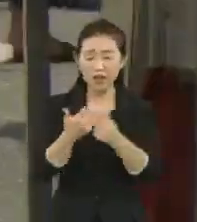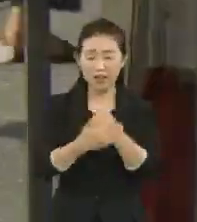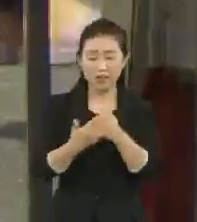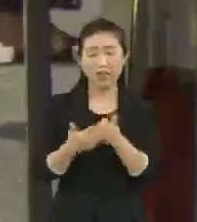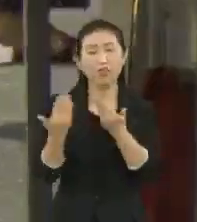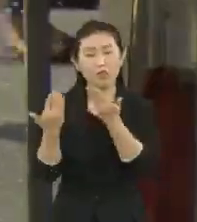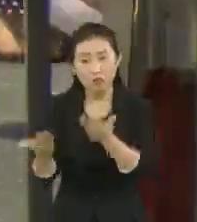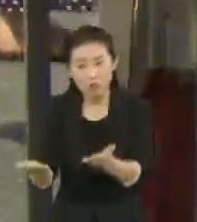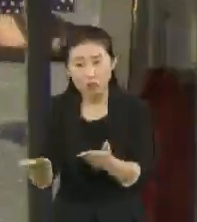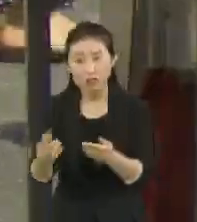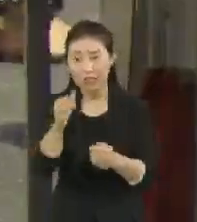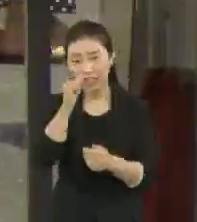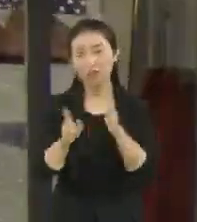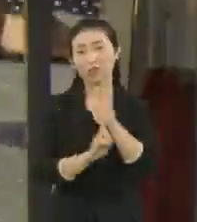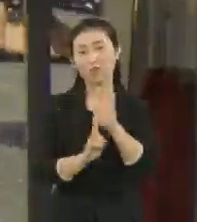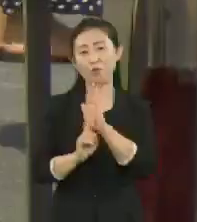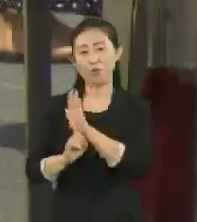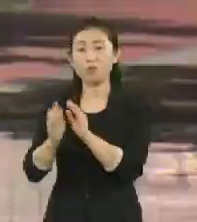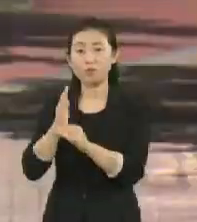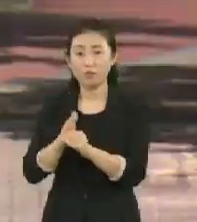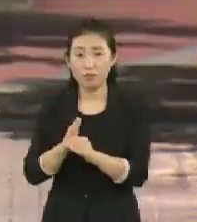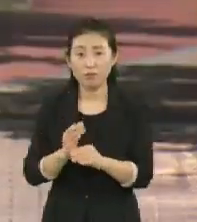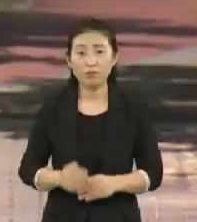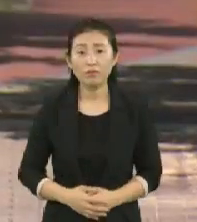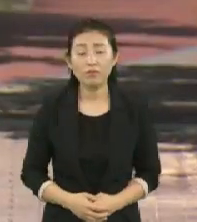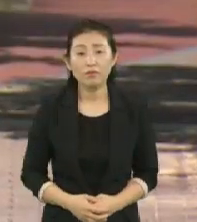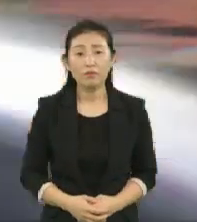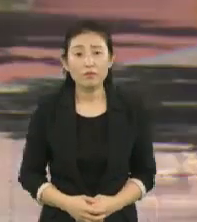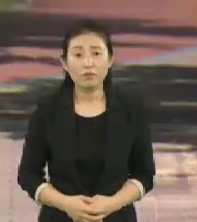혜택을 적극 홍보하고 있다 고 밝혔습니다